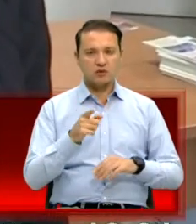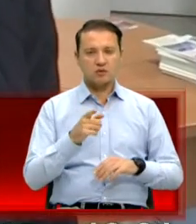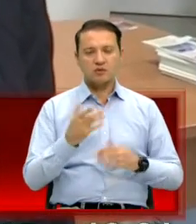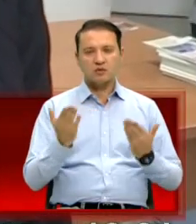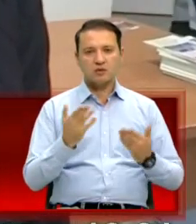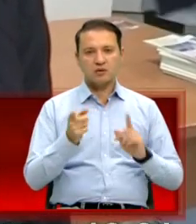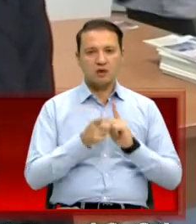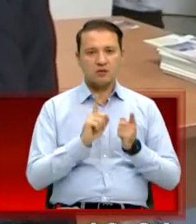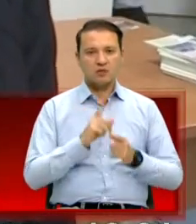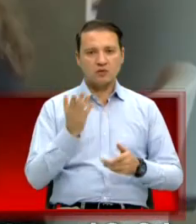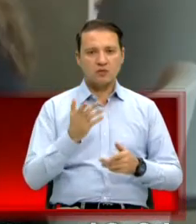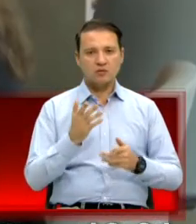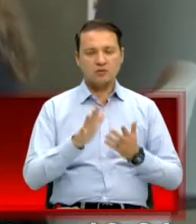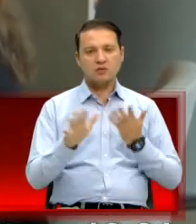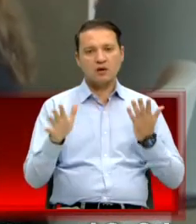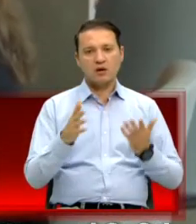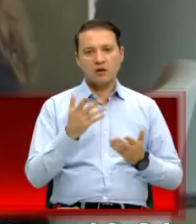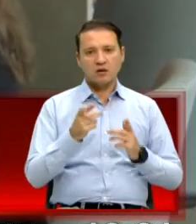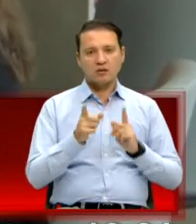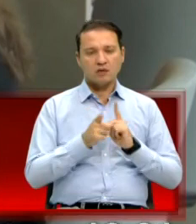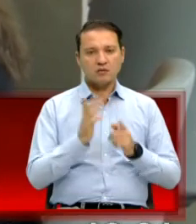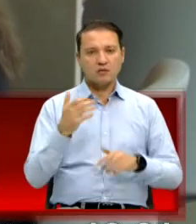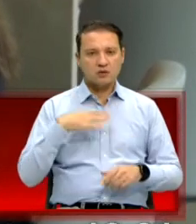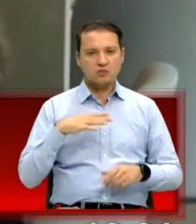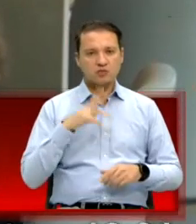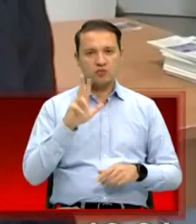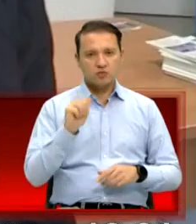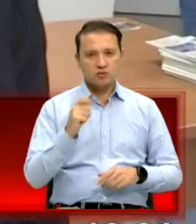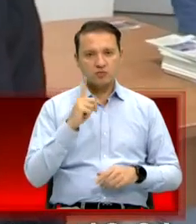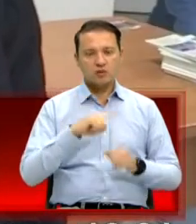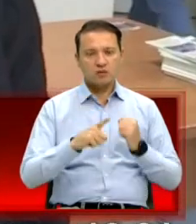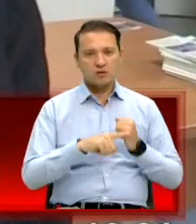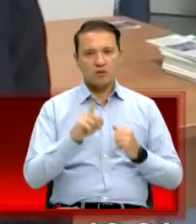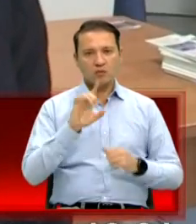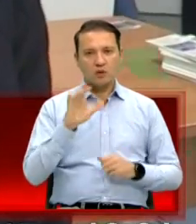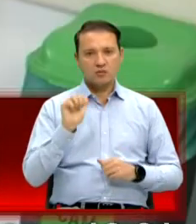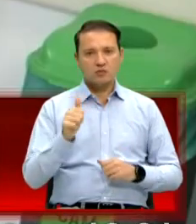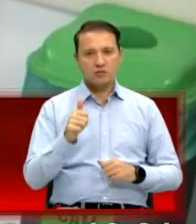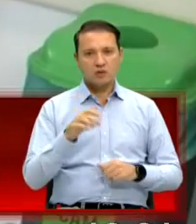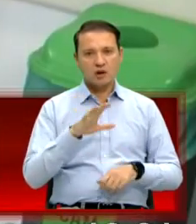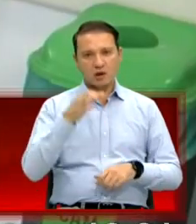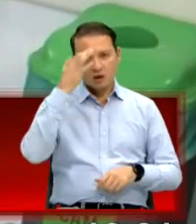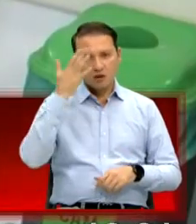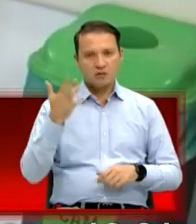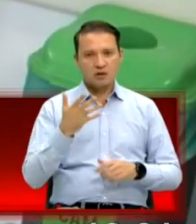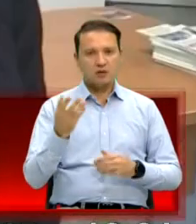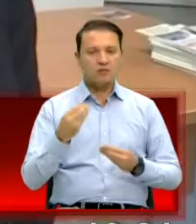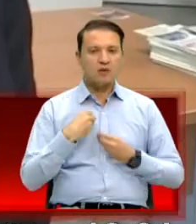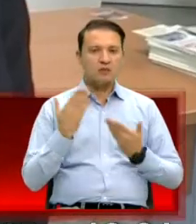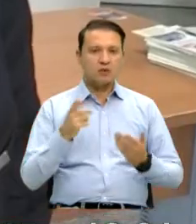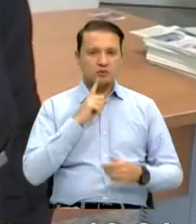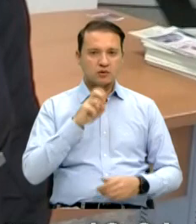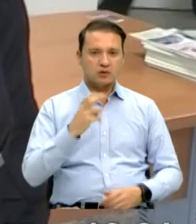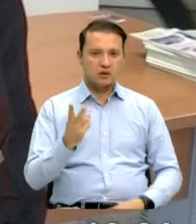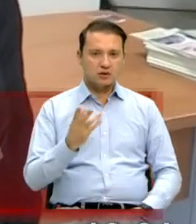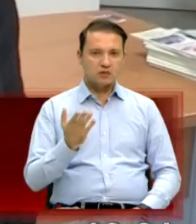sonra randevuları yani uzun. Randevu almaya kalkıyoruz. Yani 3 günde bir hafta alacağımız randevu 10-15 gün bize hastane şey yapıyor.